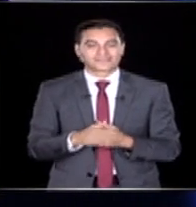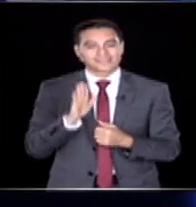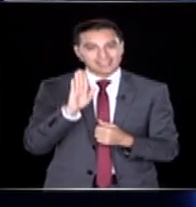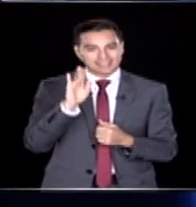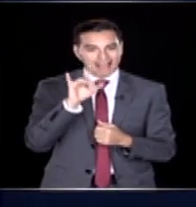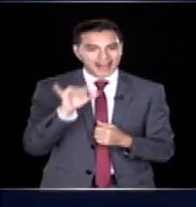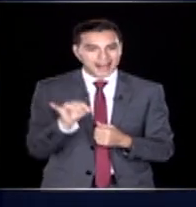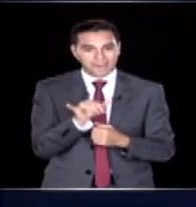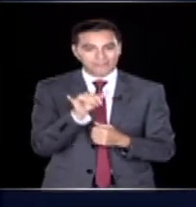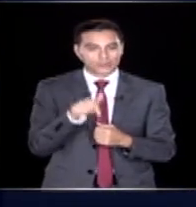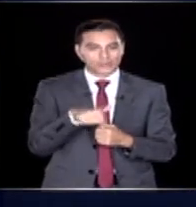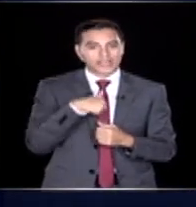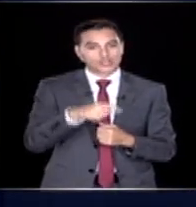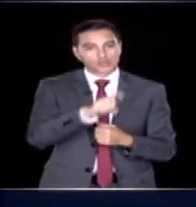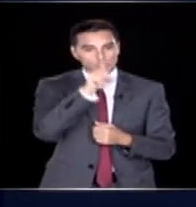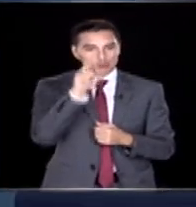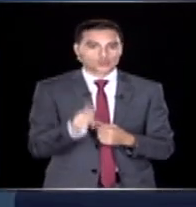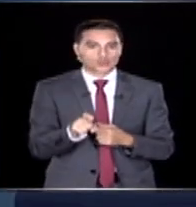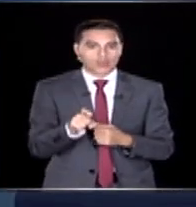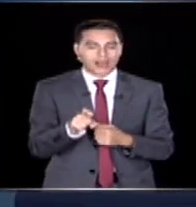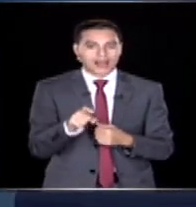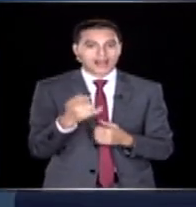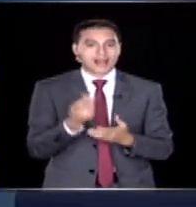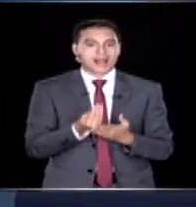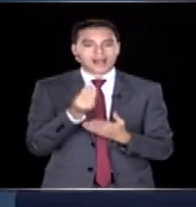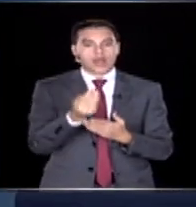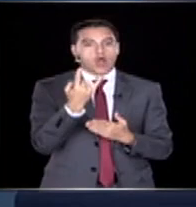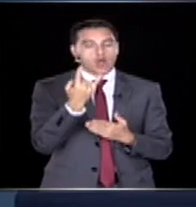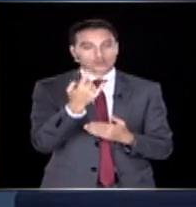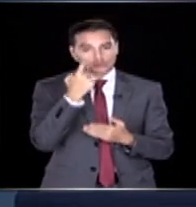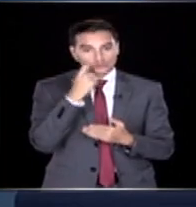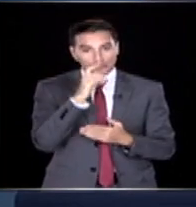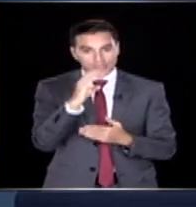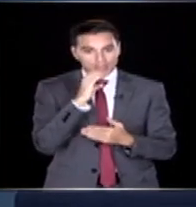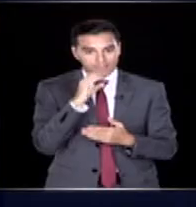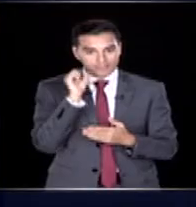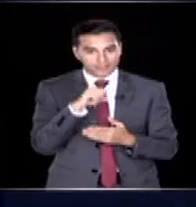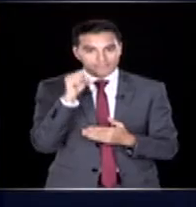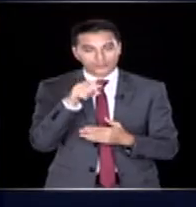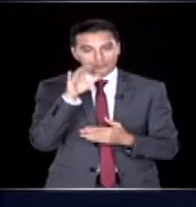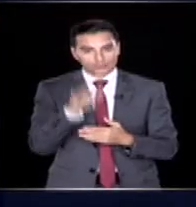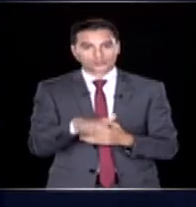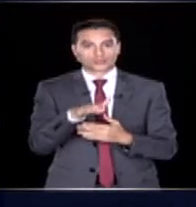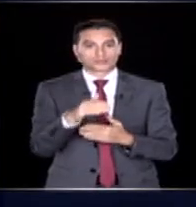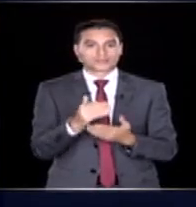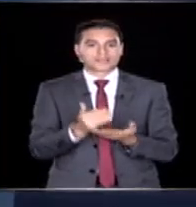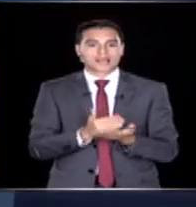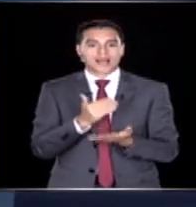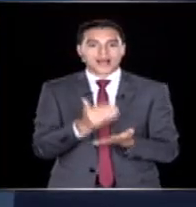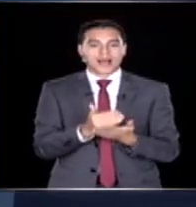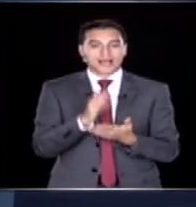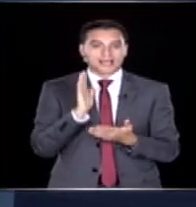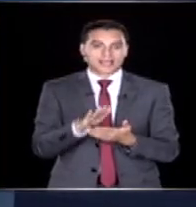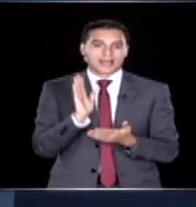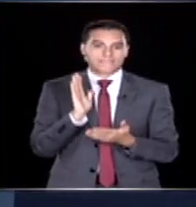سلمى عندك سؤال بعشر نقط. اوكي. جاهزة ولا لا؟ لا طبعا لازم جاهزة. لازم تدوسي على البصر قبل ما تجاوبي.